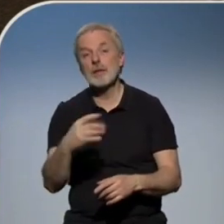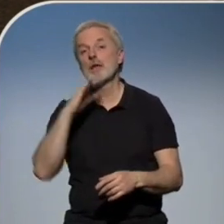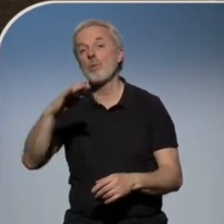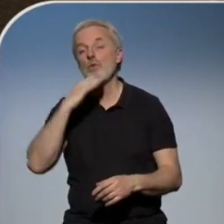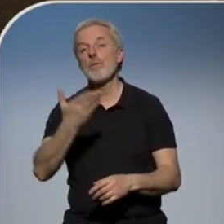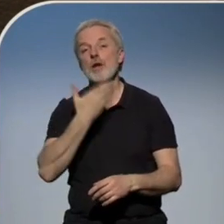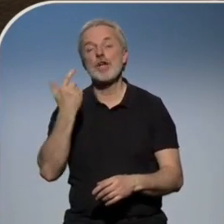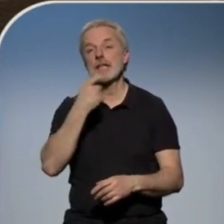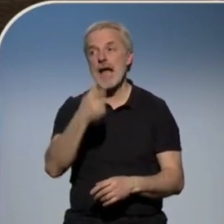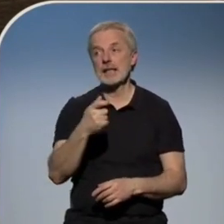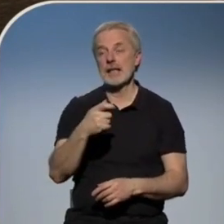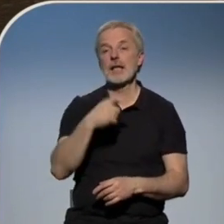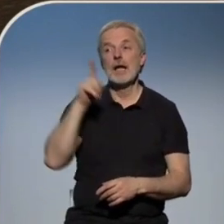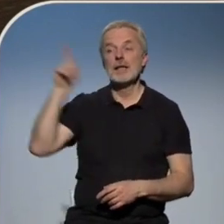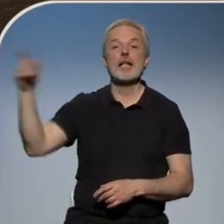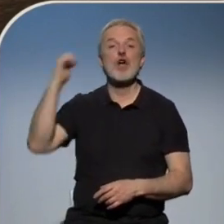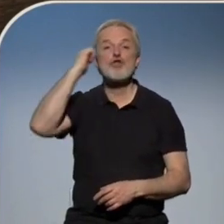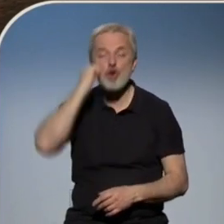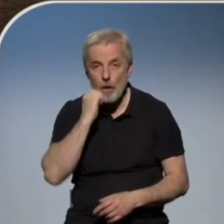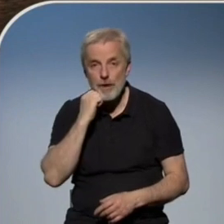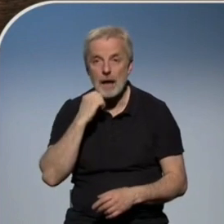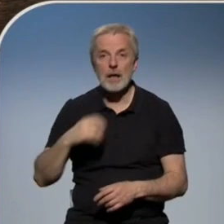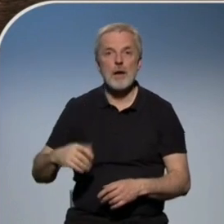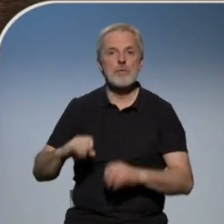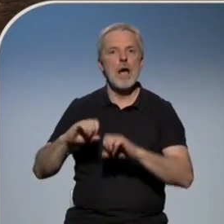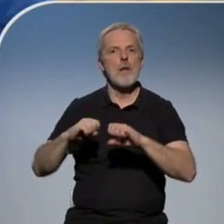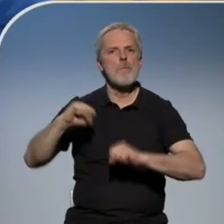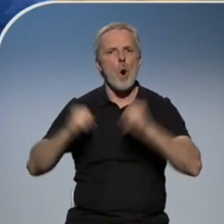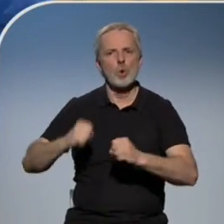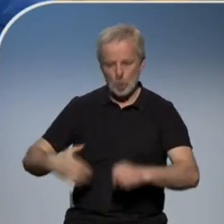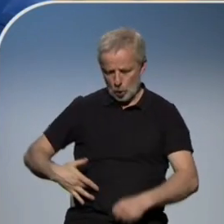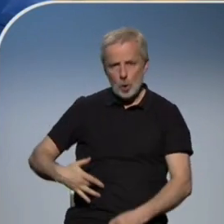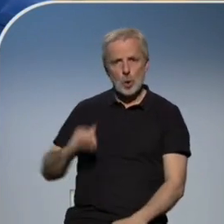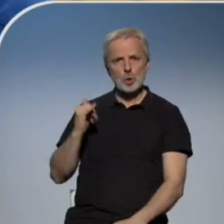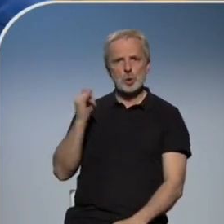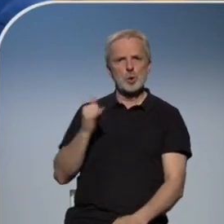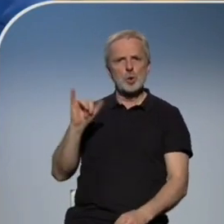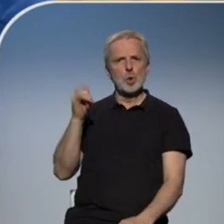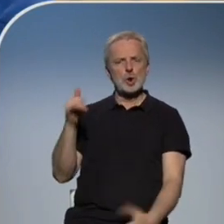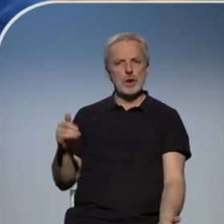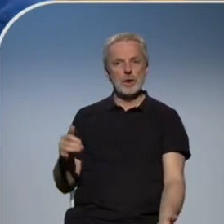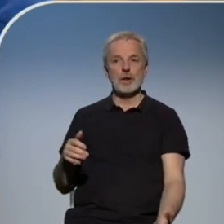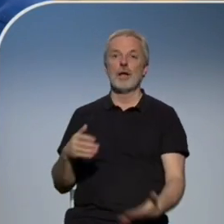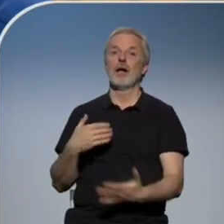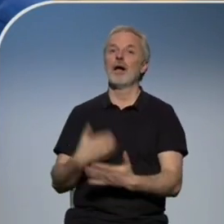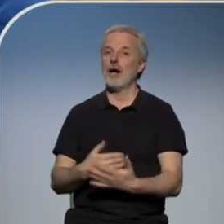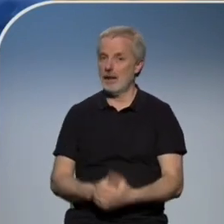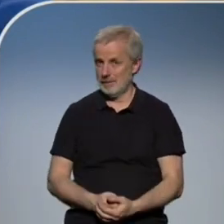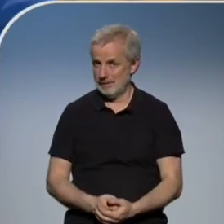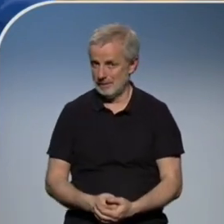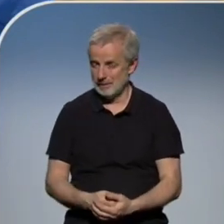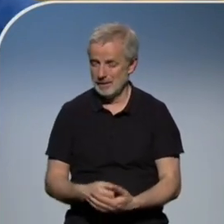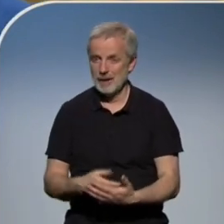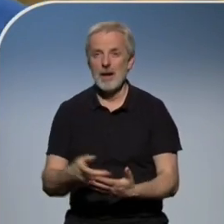opravdu kdykoliv máme v sobě nějaké napětí, vztek, zlobu, strach, tak stačí se zastavit a zamyslet se nad tím, co tu vlastně žiju.